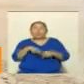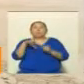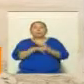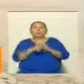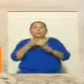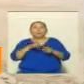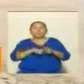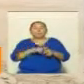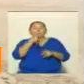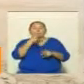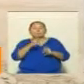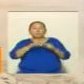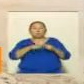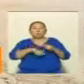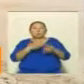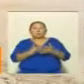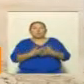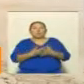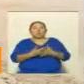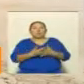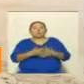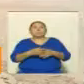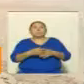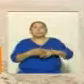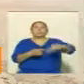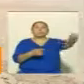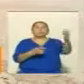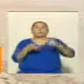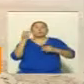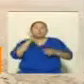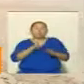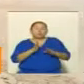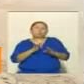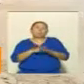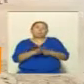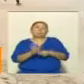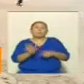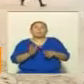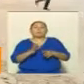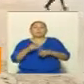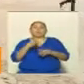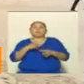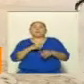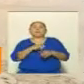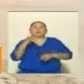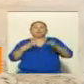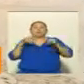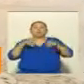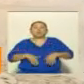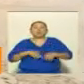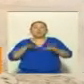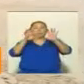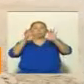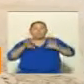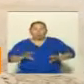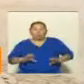себепті біздер өз бетімен салынған құрылысты мәжбүрлі бұзу деп сот органдарына талап арыз жолдадық. Бүгінгі таңда соттың шешімі заңды күшіне